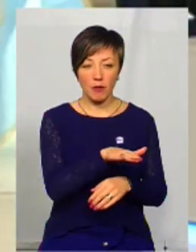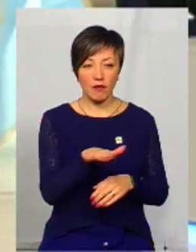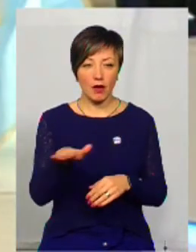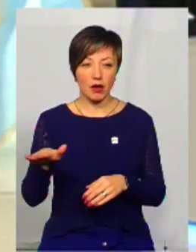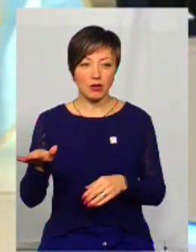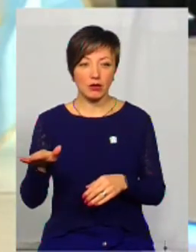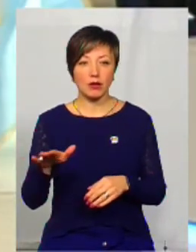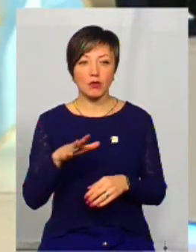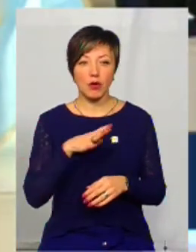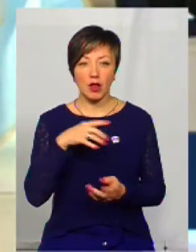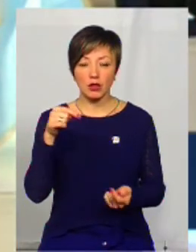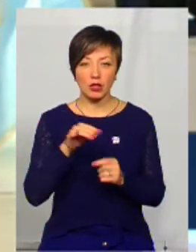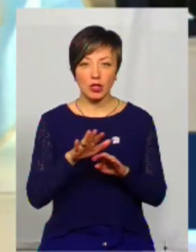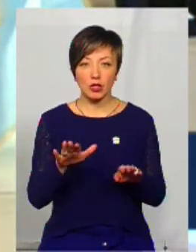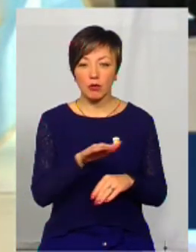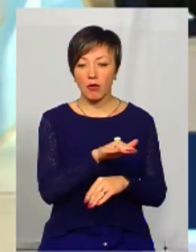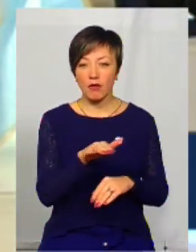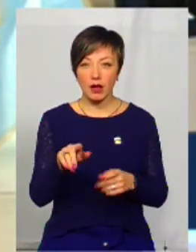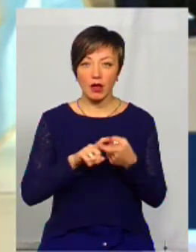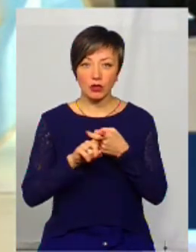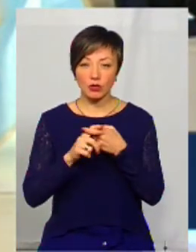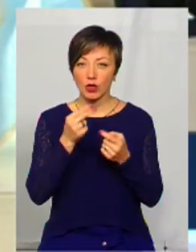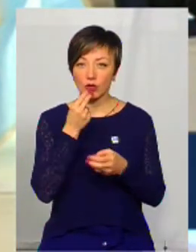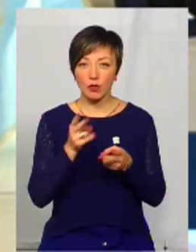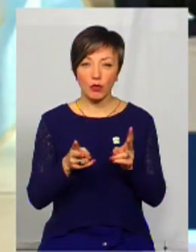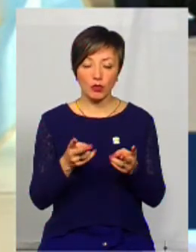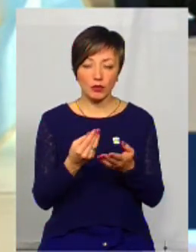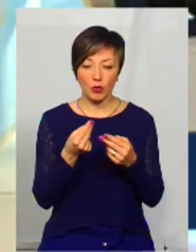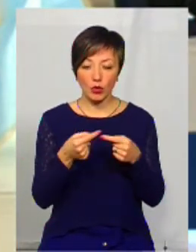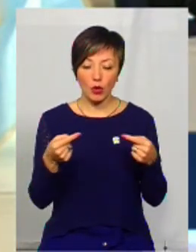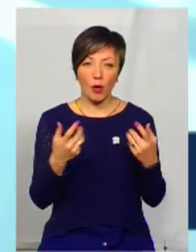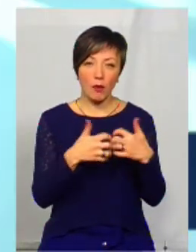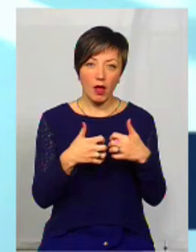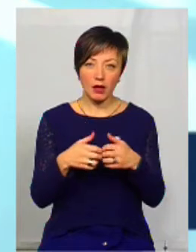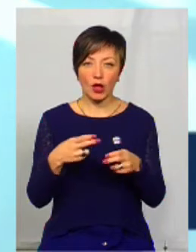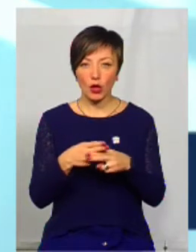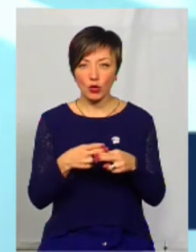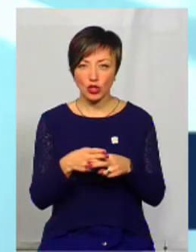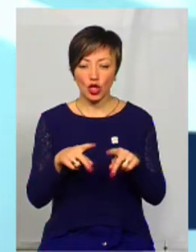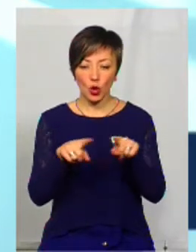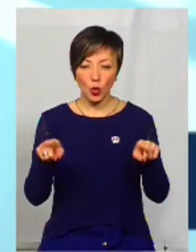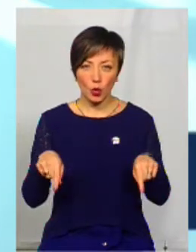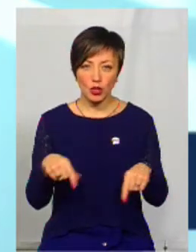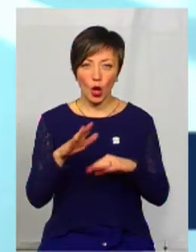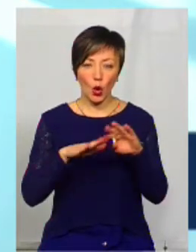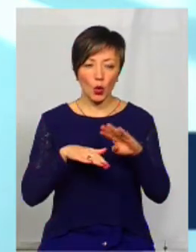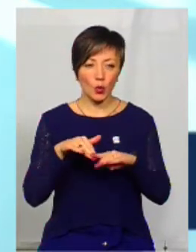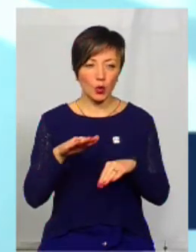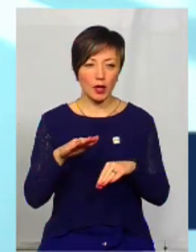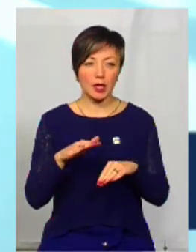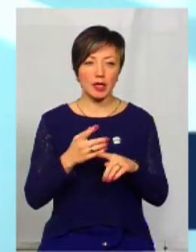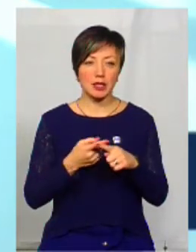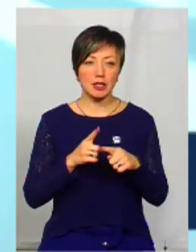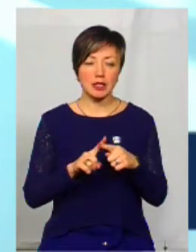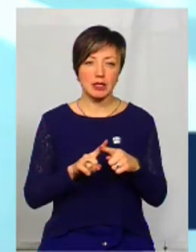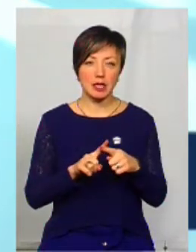отже, була неналежна, тих поверхонь, які контактують з харчовим продуктом. Тобто, це обладнання, ножі, дошки, це руки персоналу.